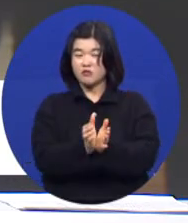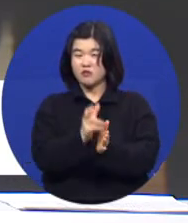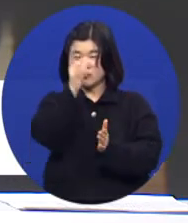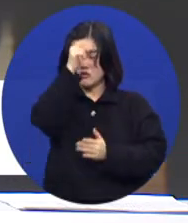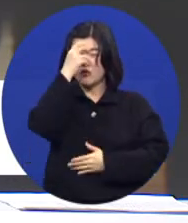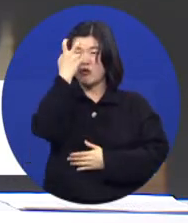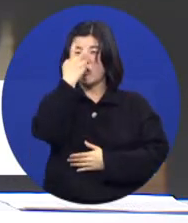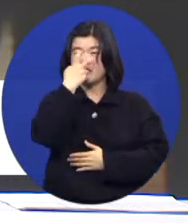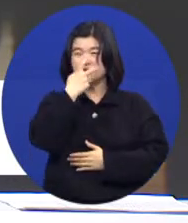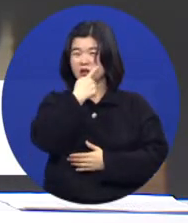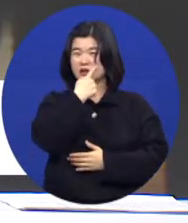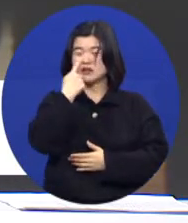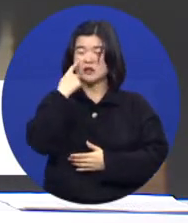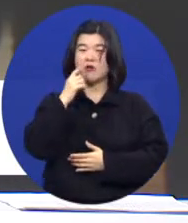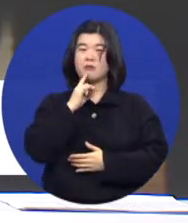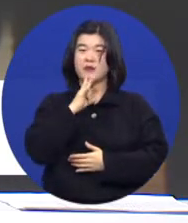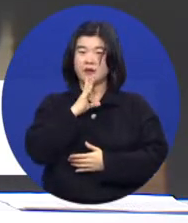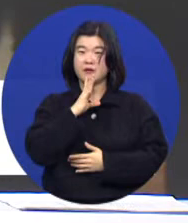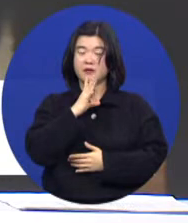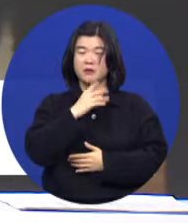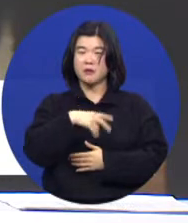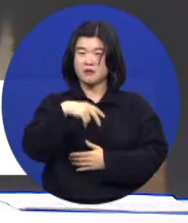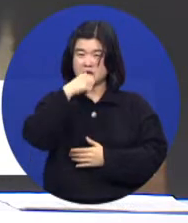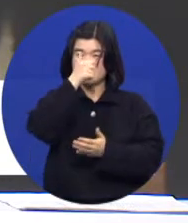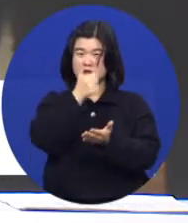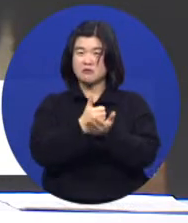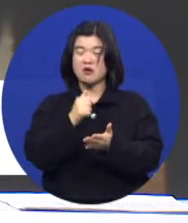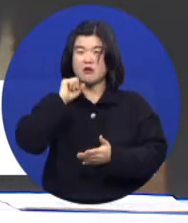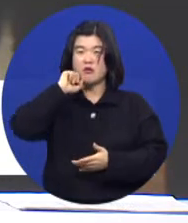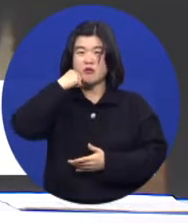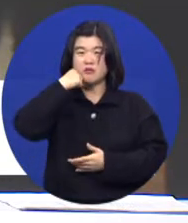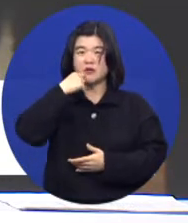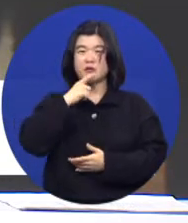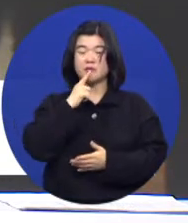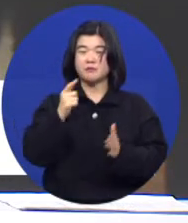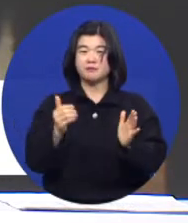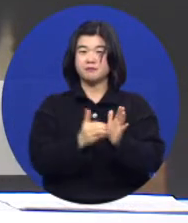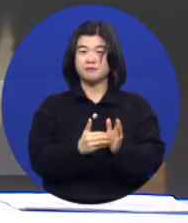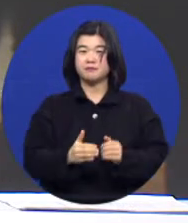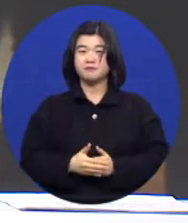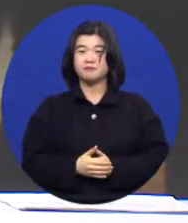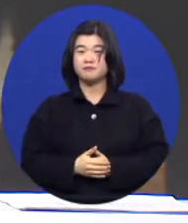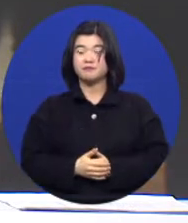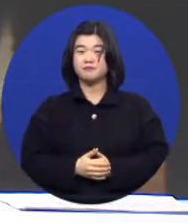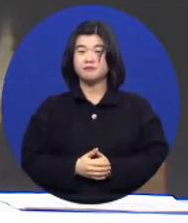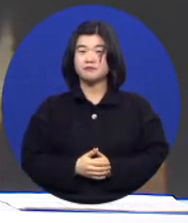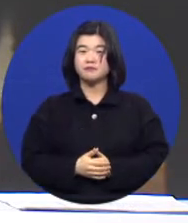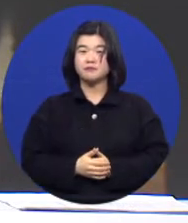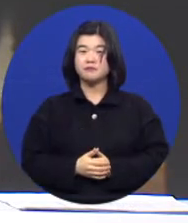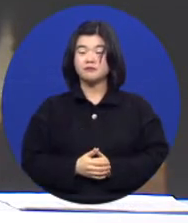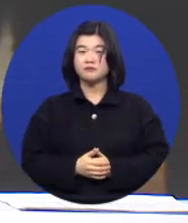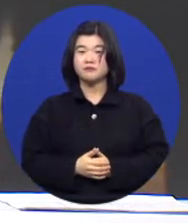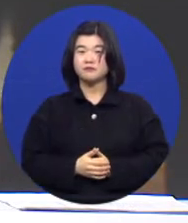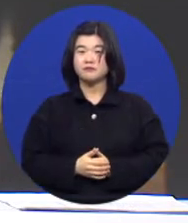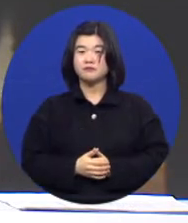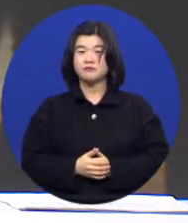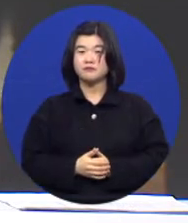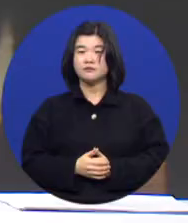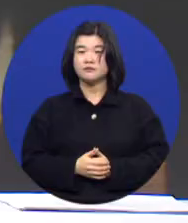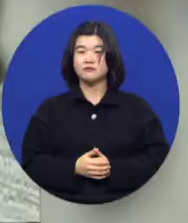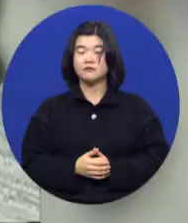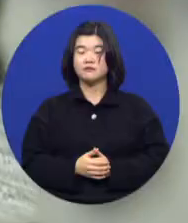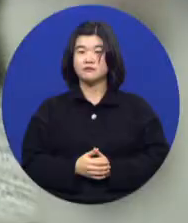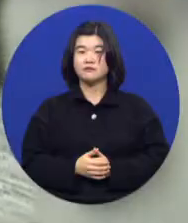검찰이 제시한 증거만으로는 범죄 증명이 어렵다고 밝혔습니다. 박주현 기자가 보도합니다.